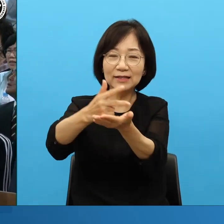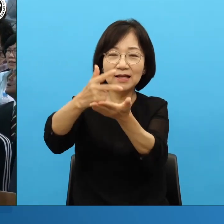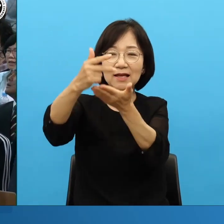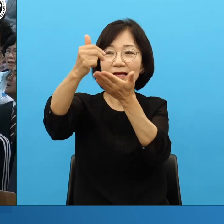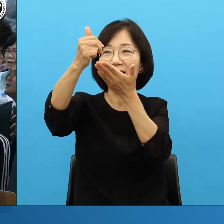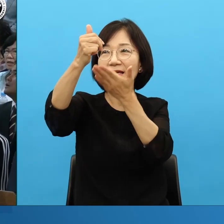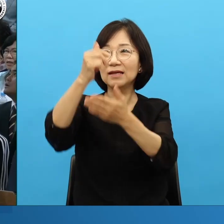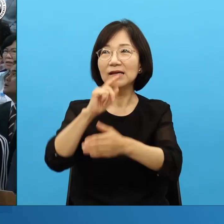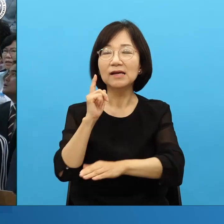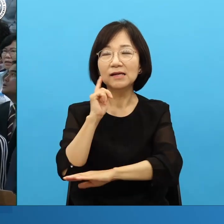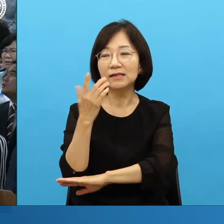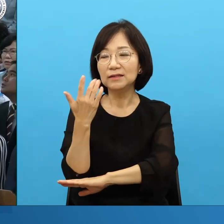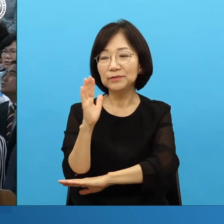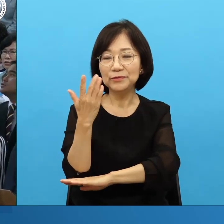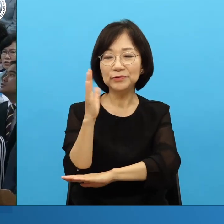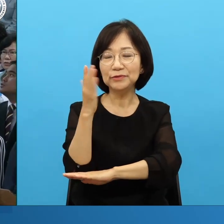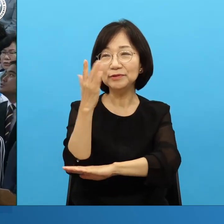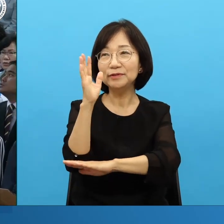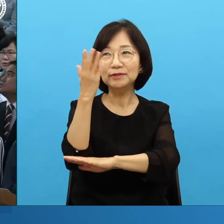들어가려네.